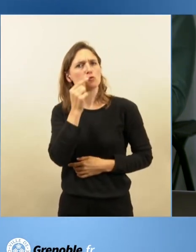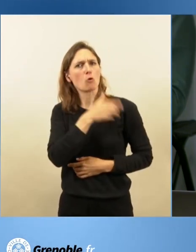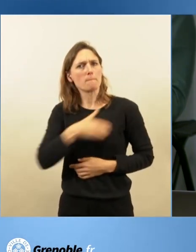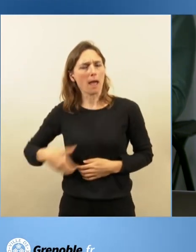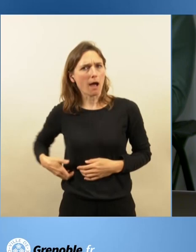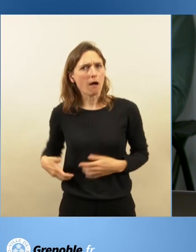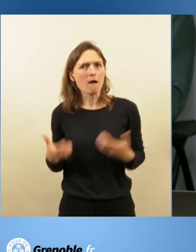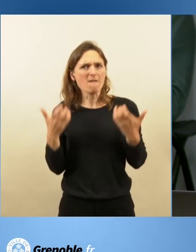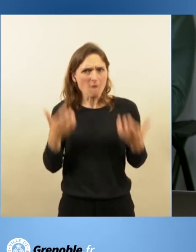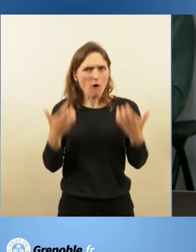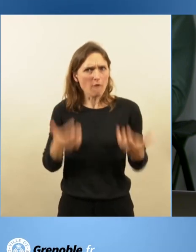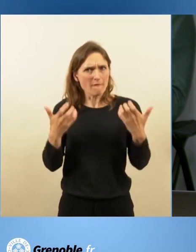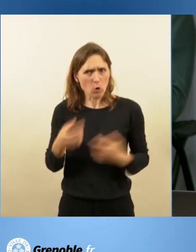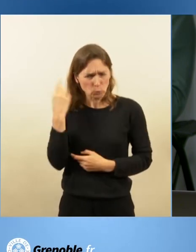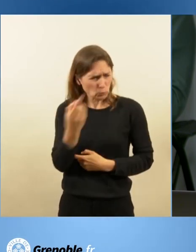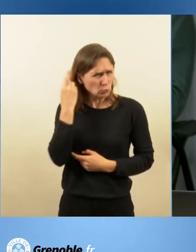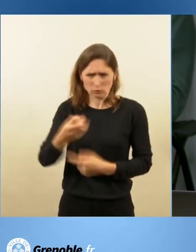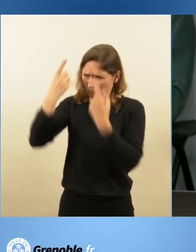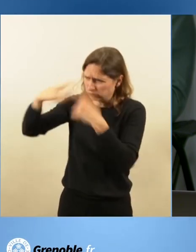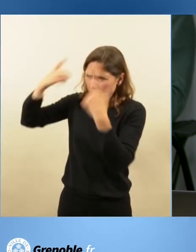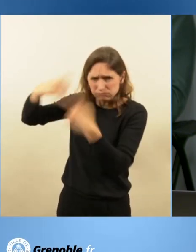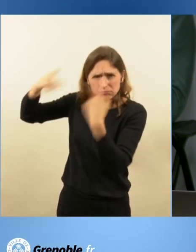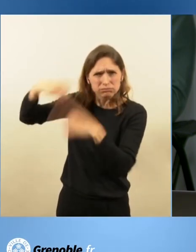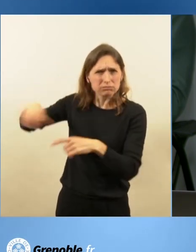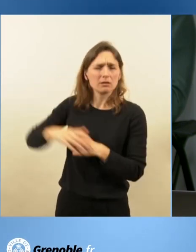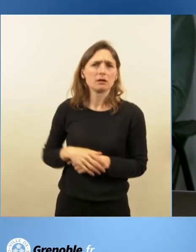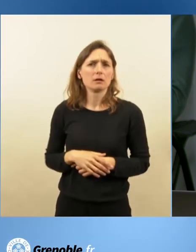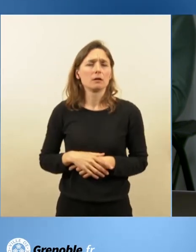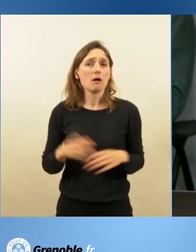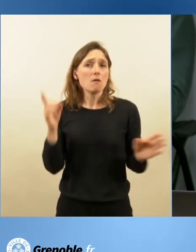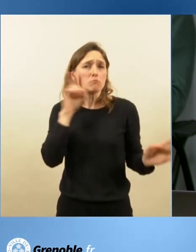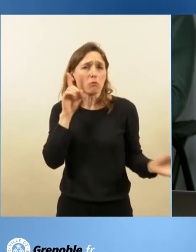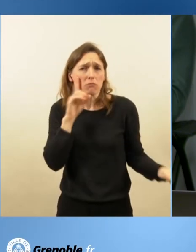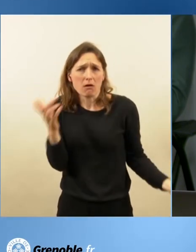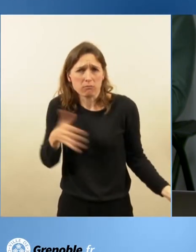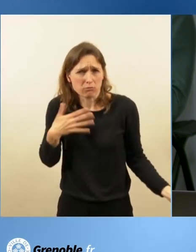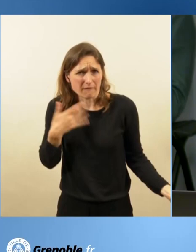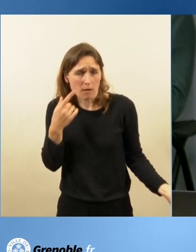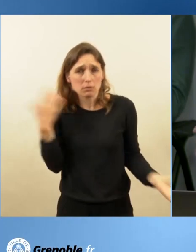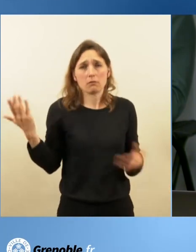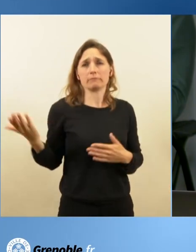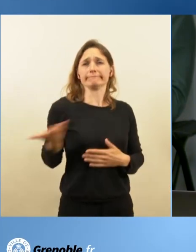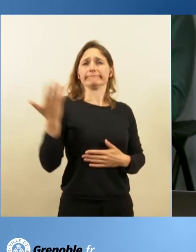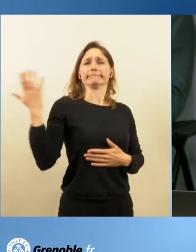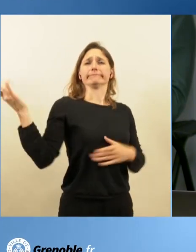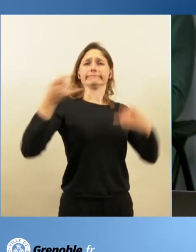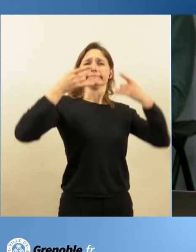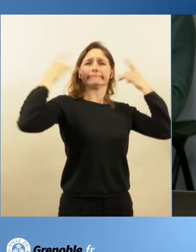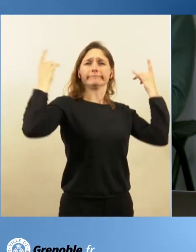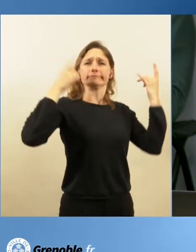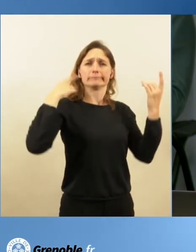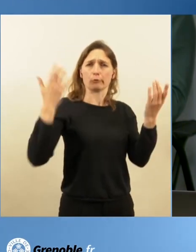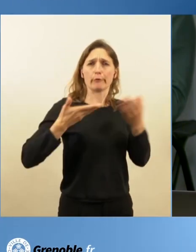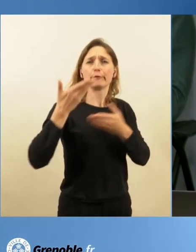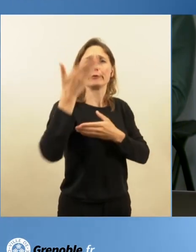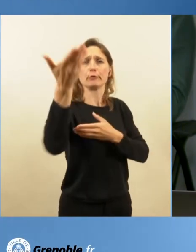vous différencier sur ce dossier si ce n'est que pour votre propre gloire votre propre partie future votre propre